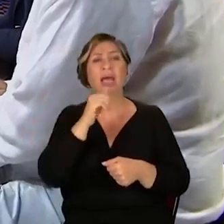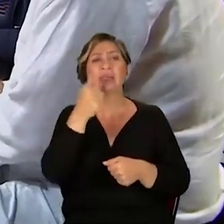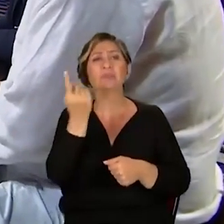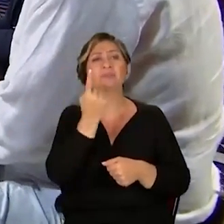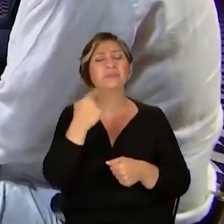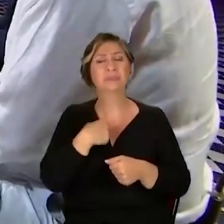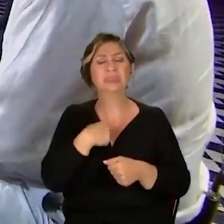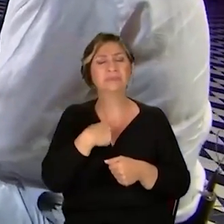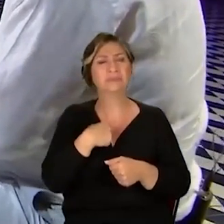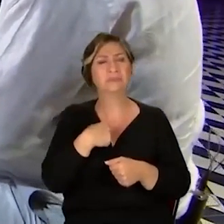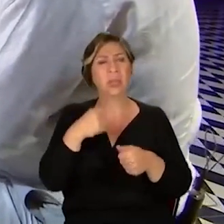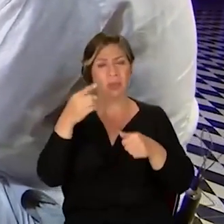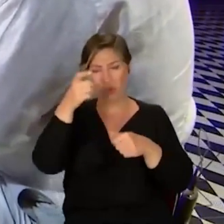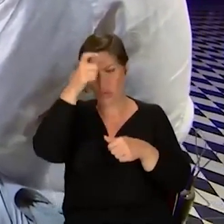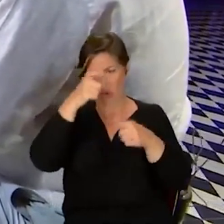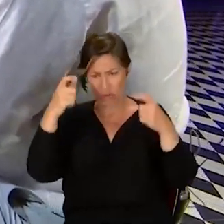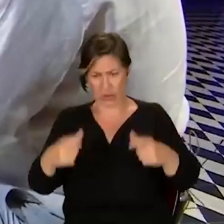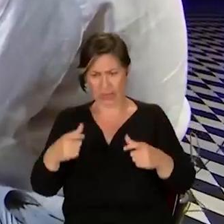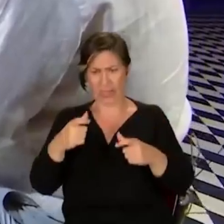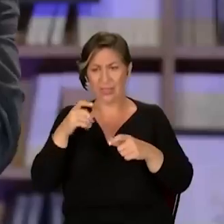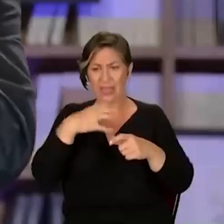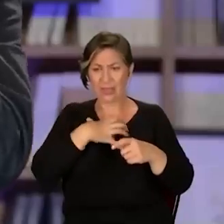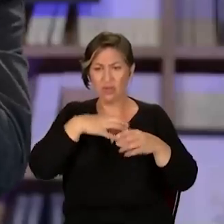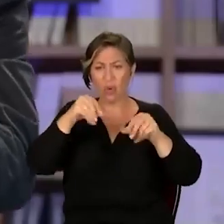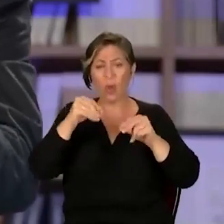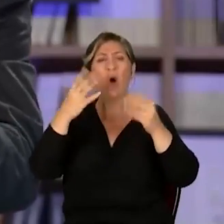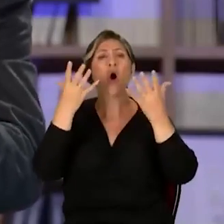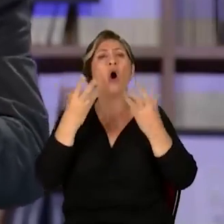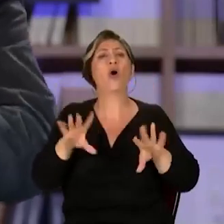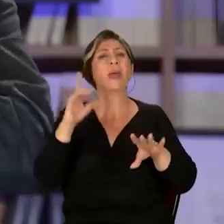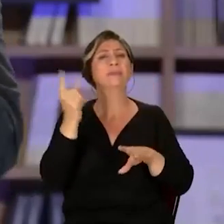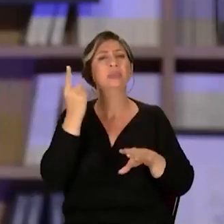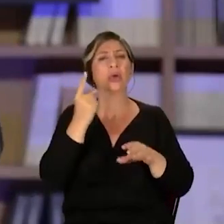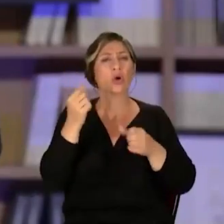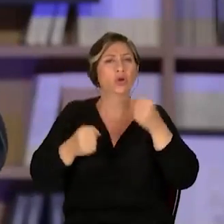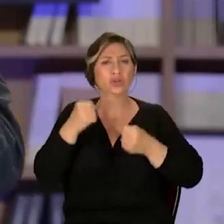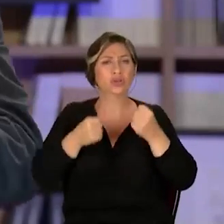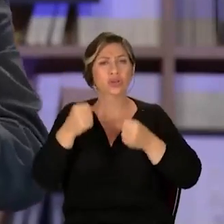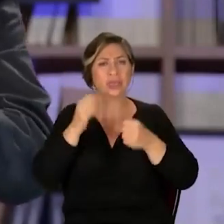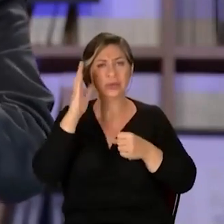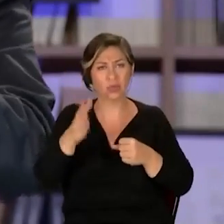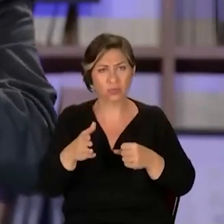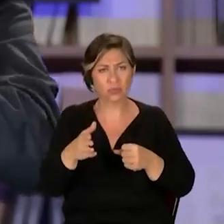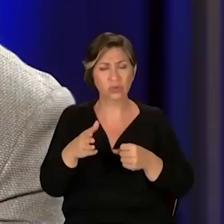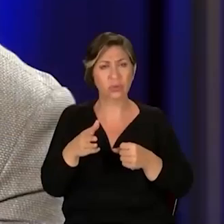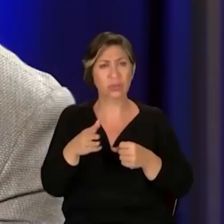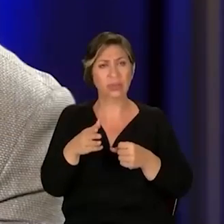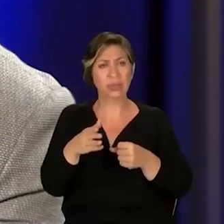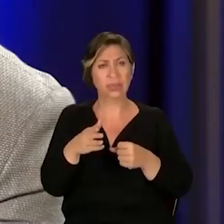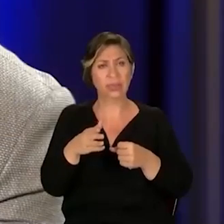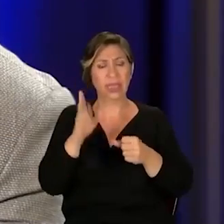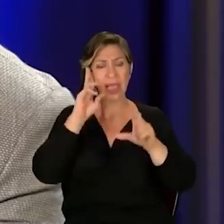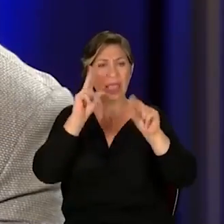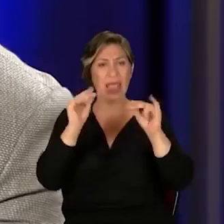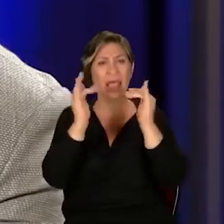bizim memleketin, kendi toprağımızın adetlerinde olmayan bir şekilde koşa koşa gidiyoruz bunlara. İşte bir